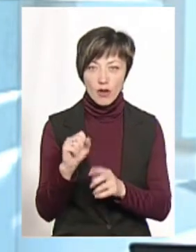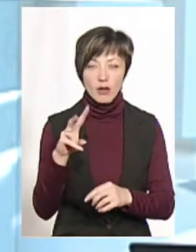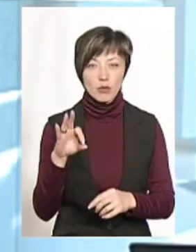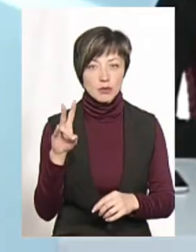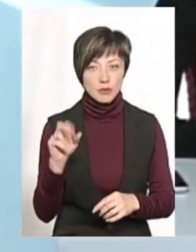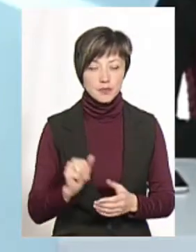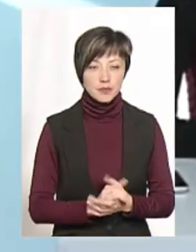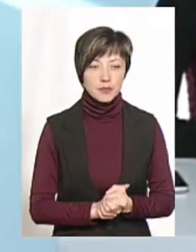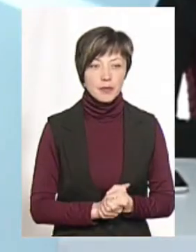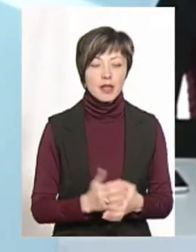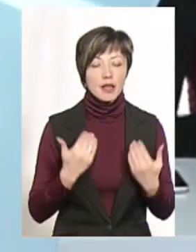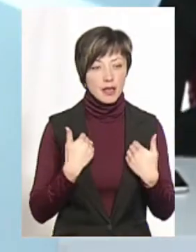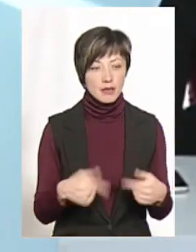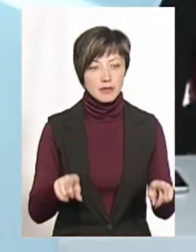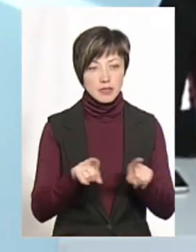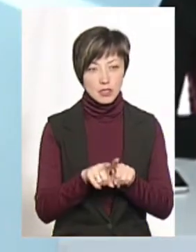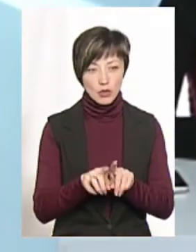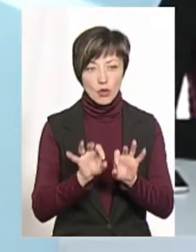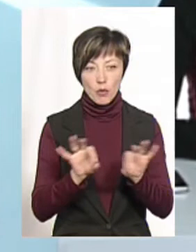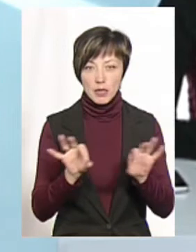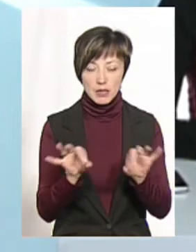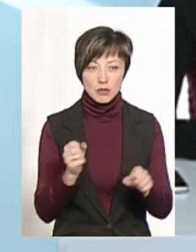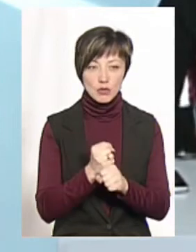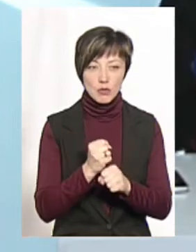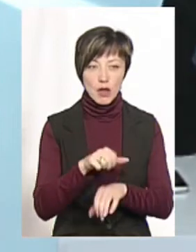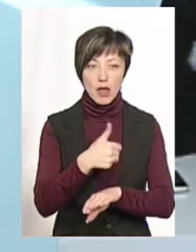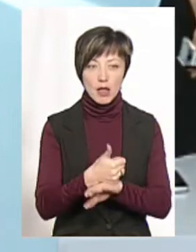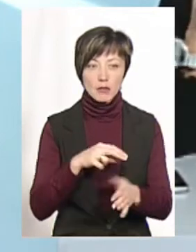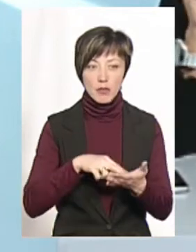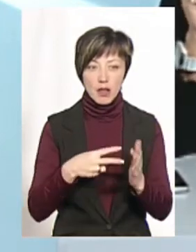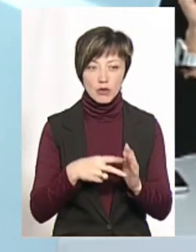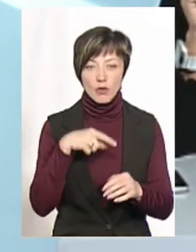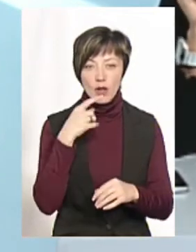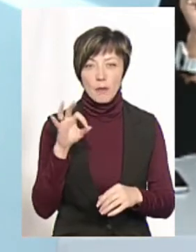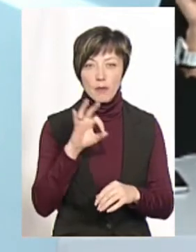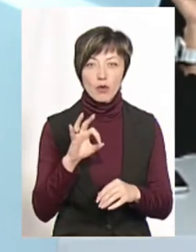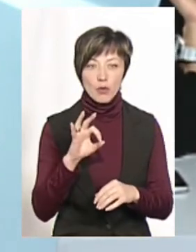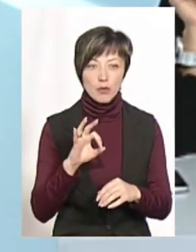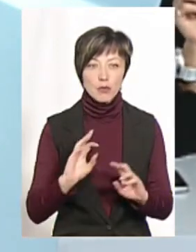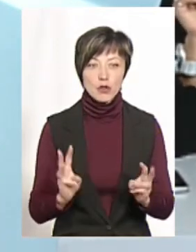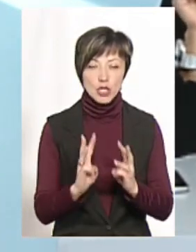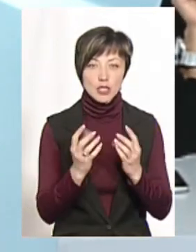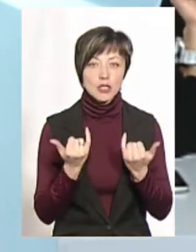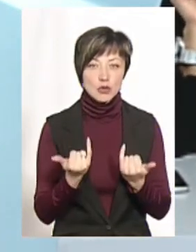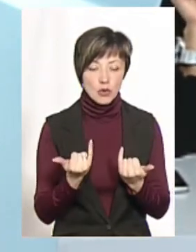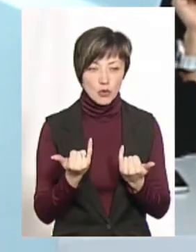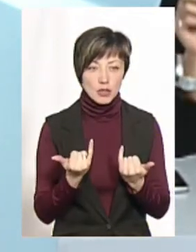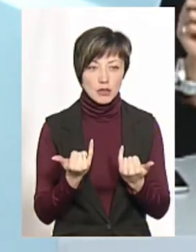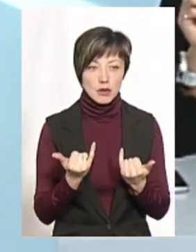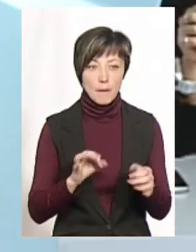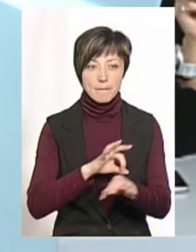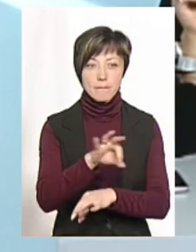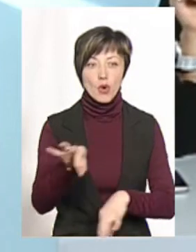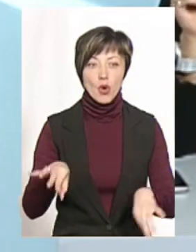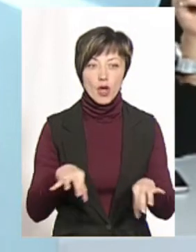Альоні. Я все ж таки коментар зроблю по генплану, чому я говорила про пожежі. Тому що на сьогодні той